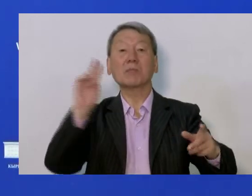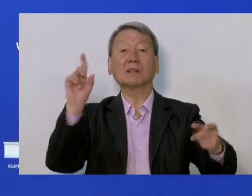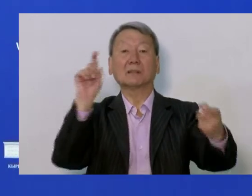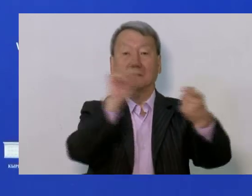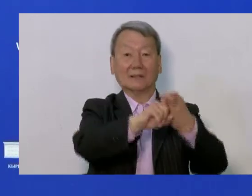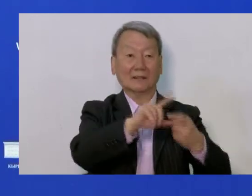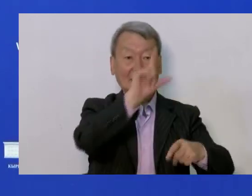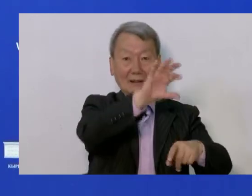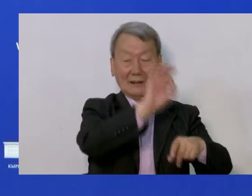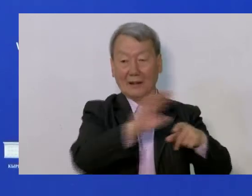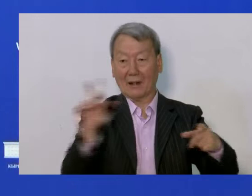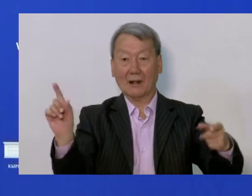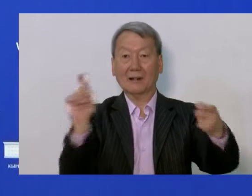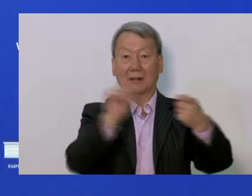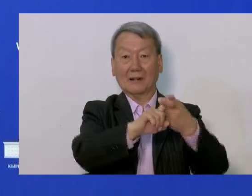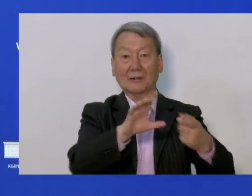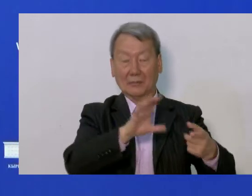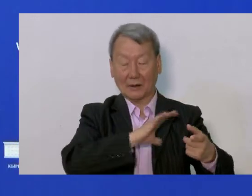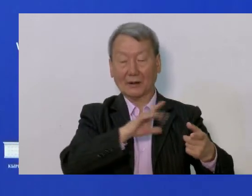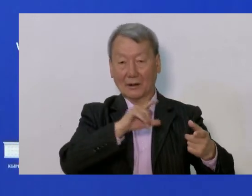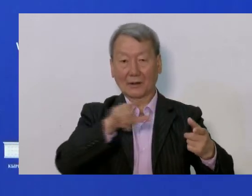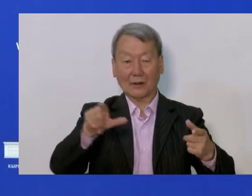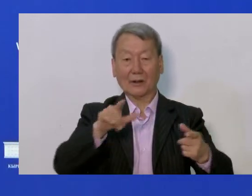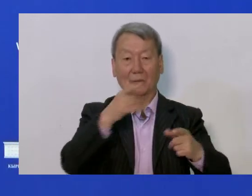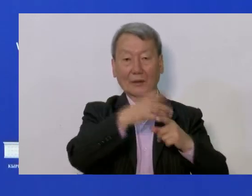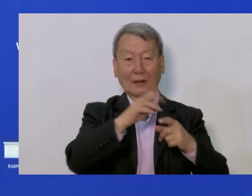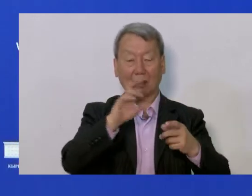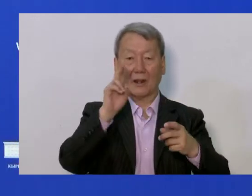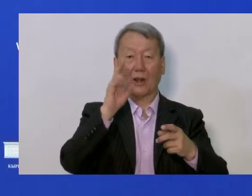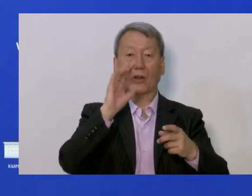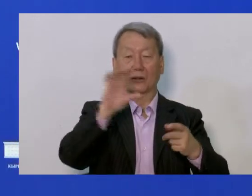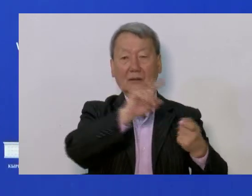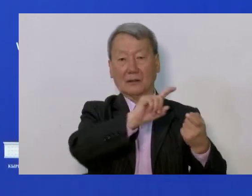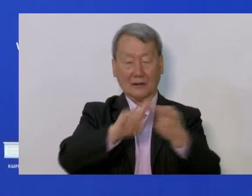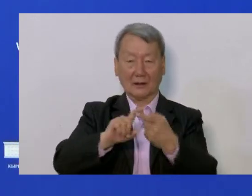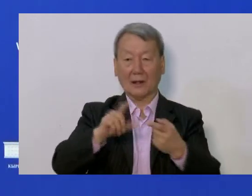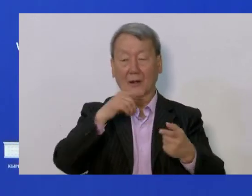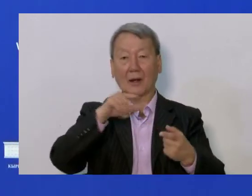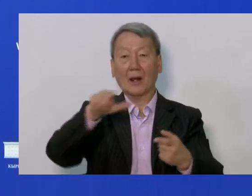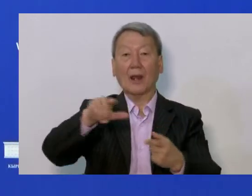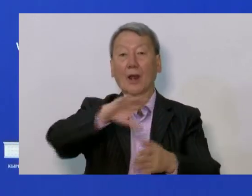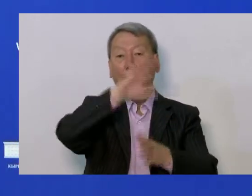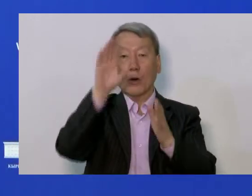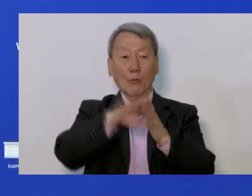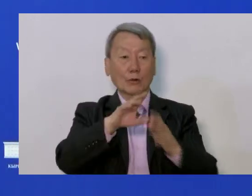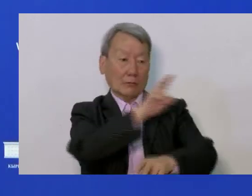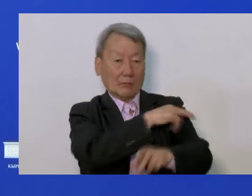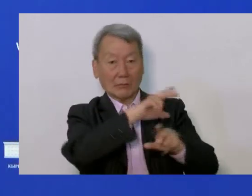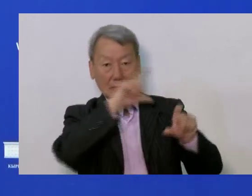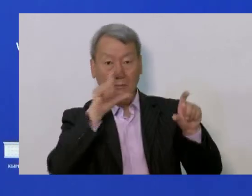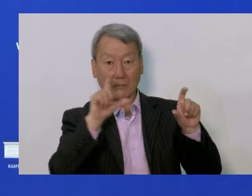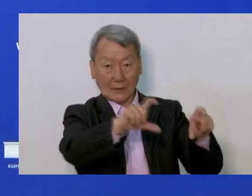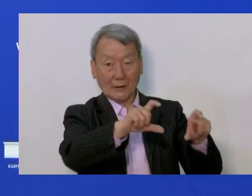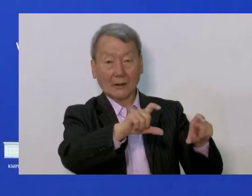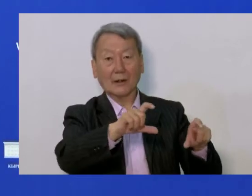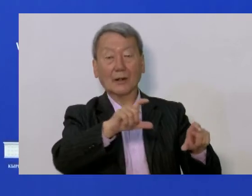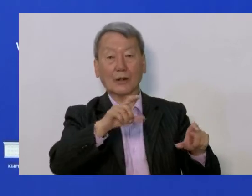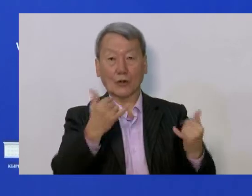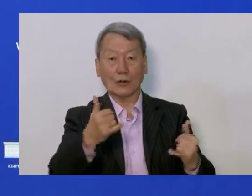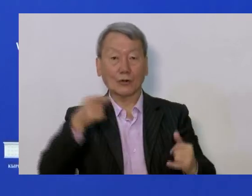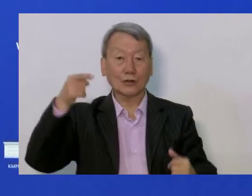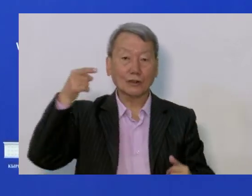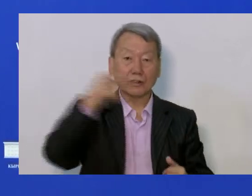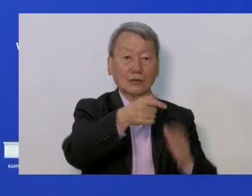контакте с подтвержденными больными и зараженными COVID-19. На обсервации сегодня находятся